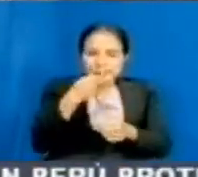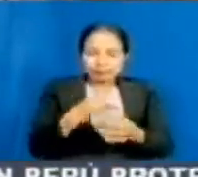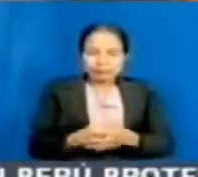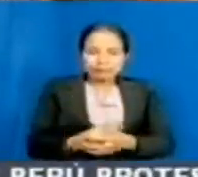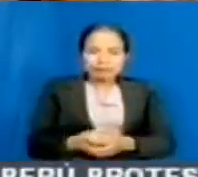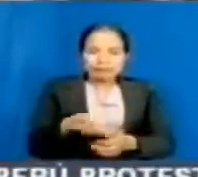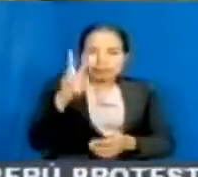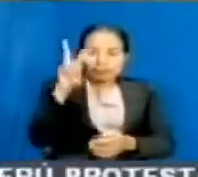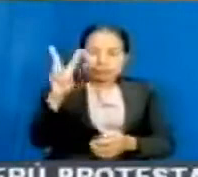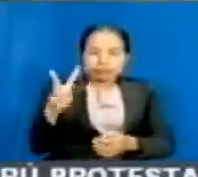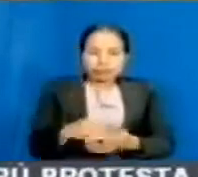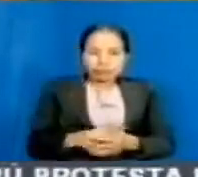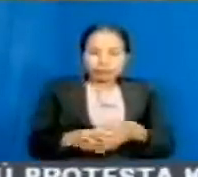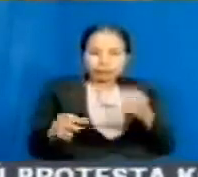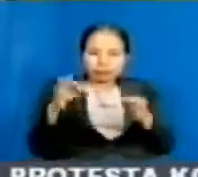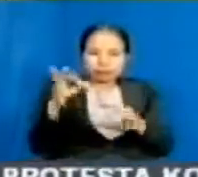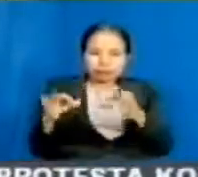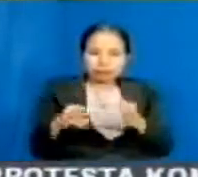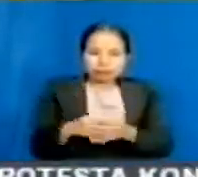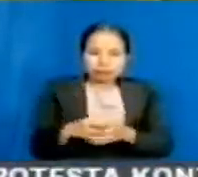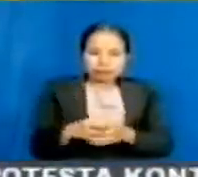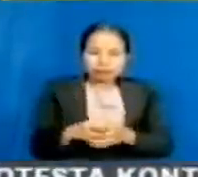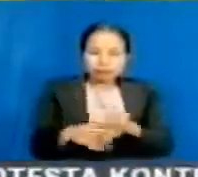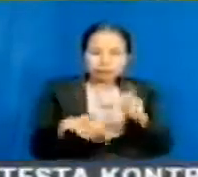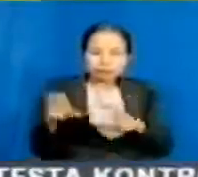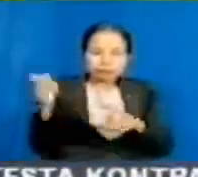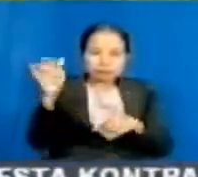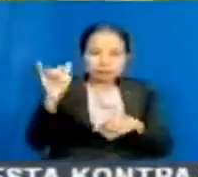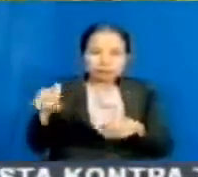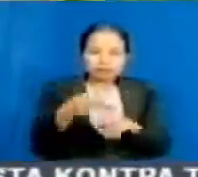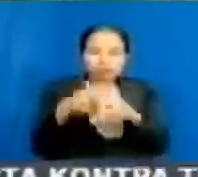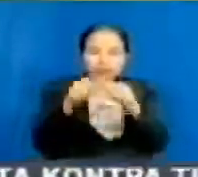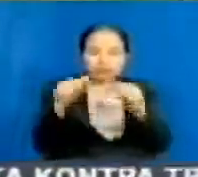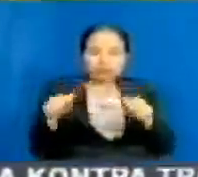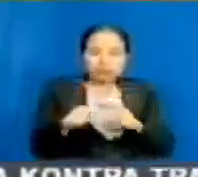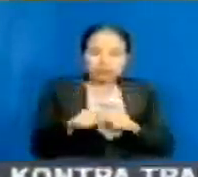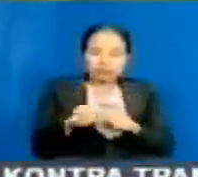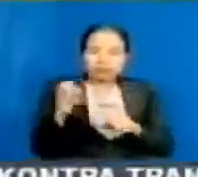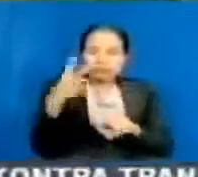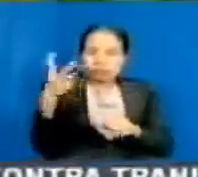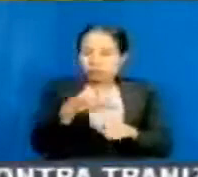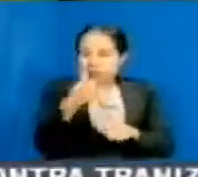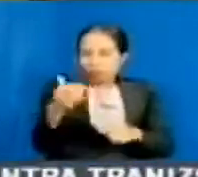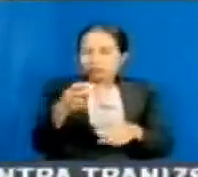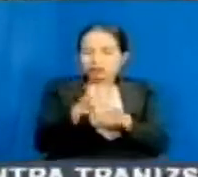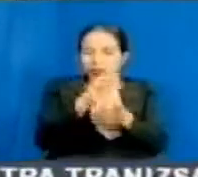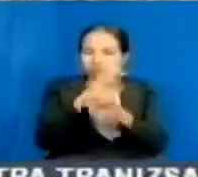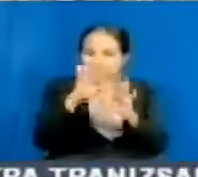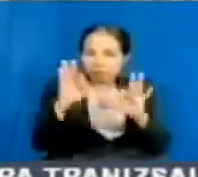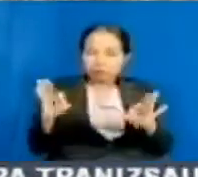basica fase da rua. Enquanto beneficiário sira o se aldeia está no recém-rua Seluk